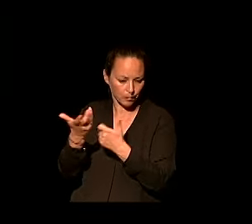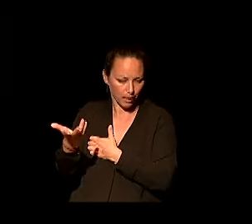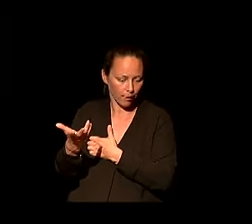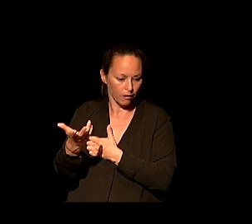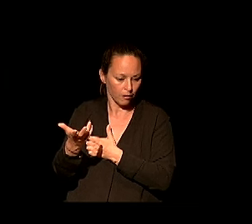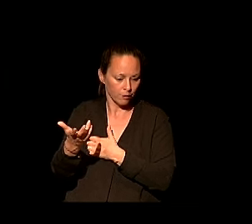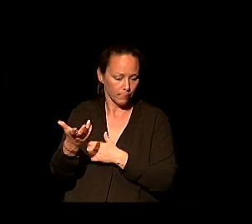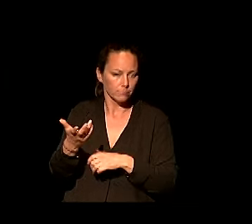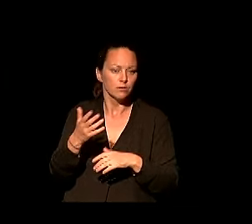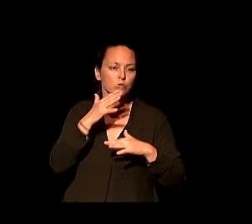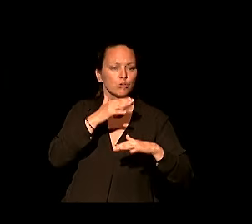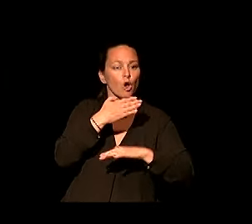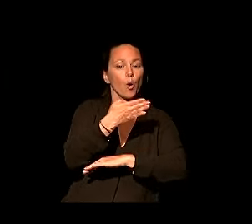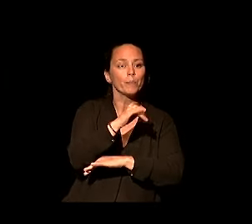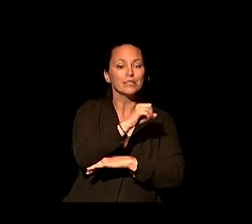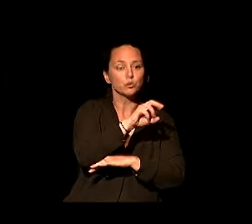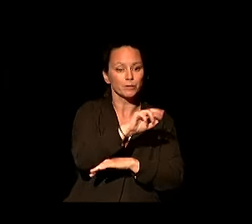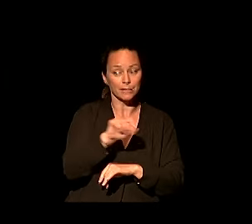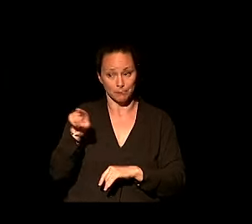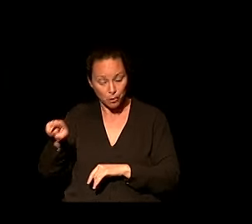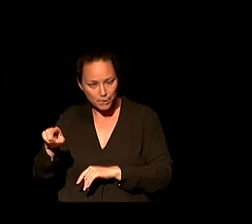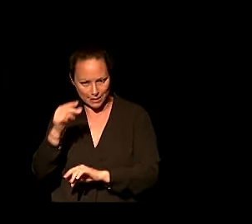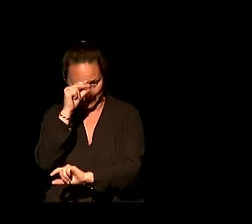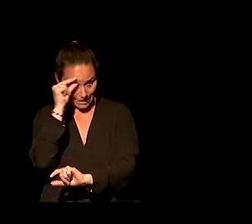dans Le Chant du Missouri. Il identifie donc Cézanne